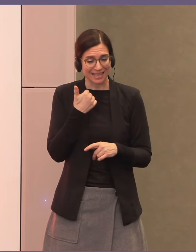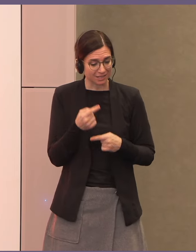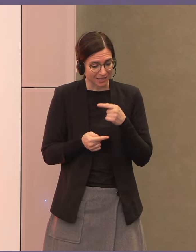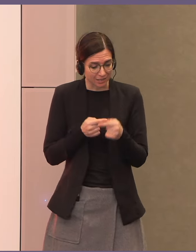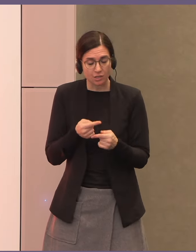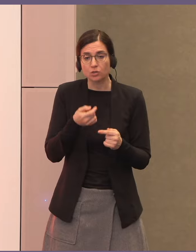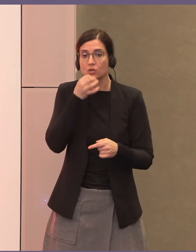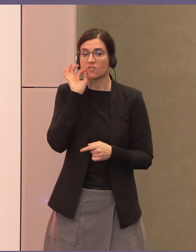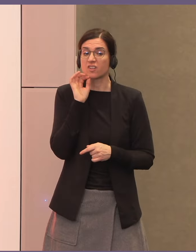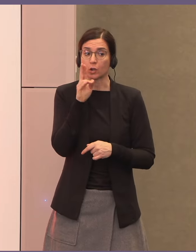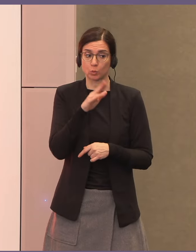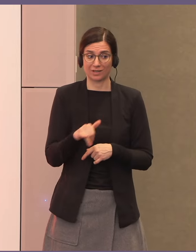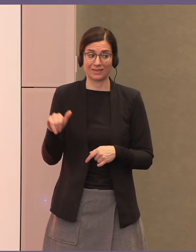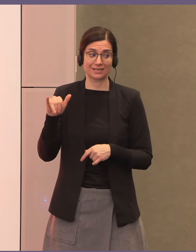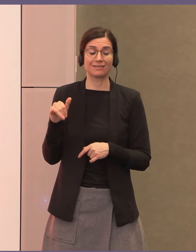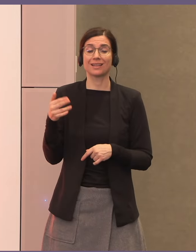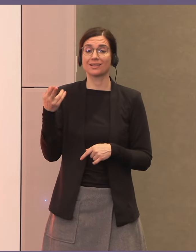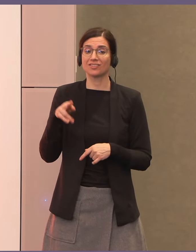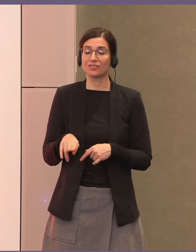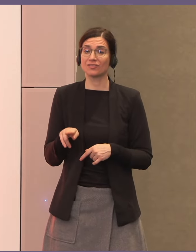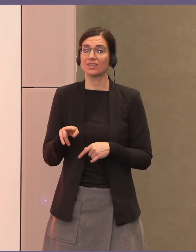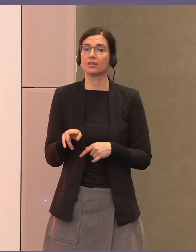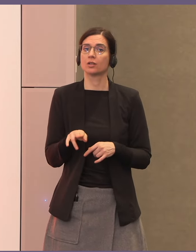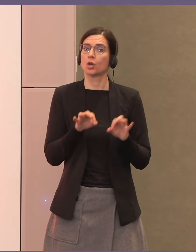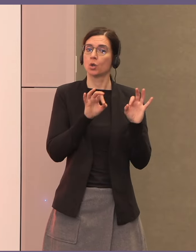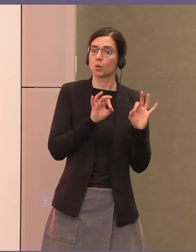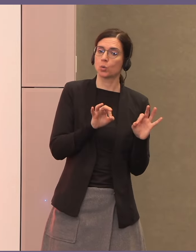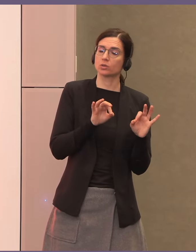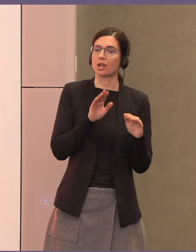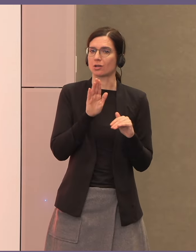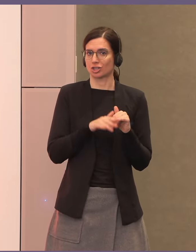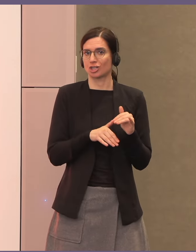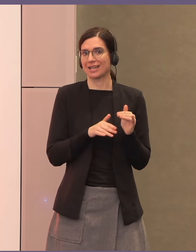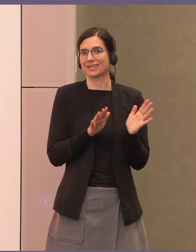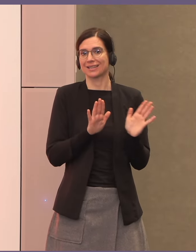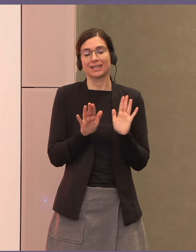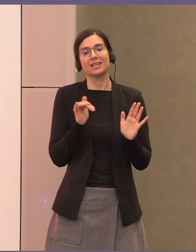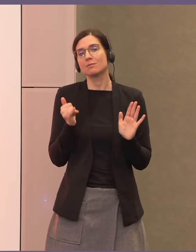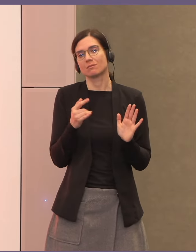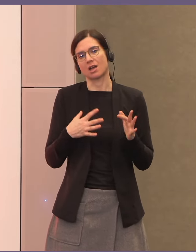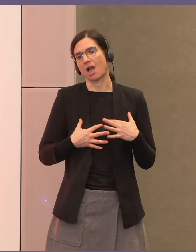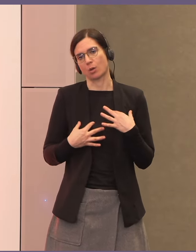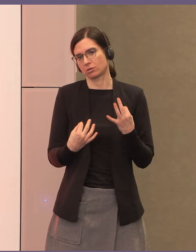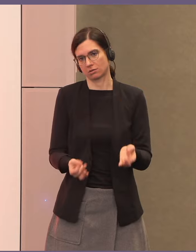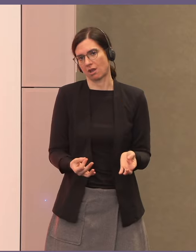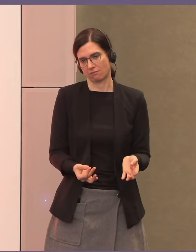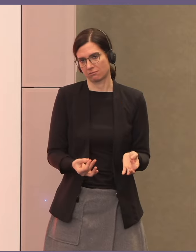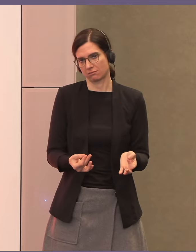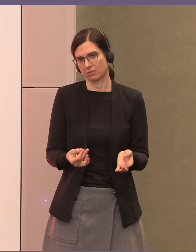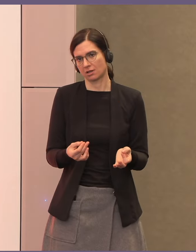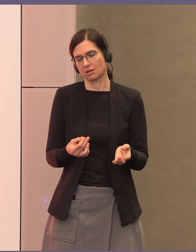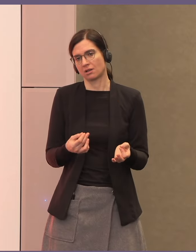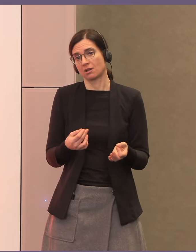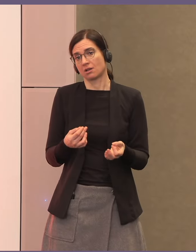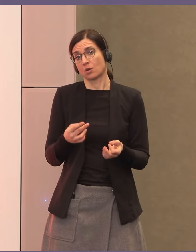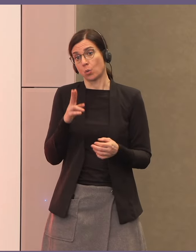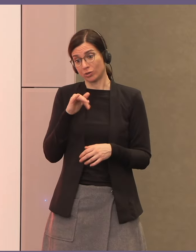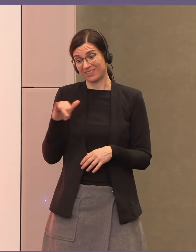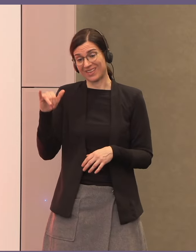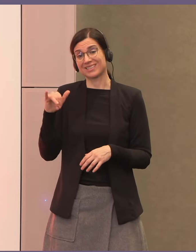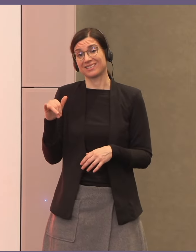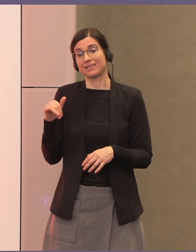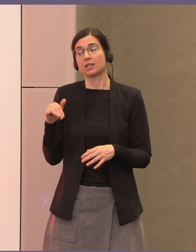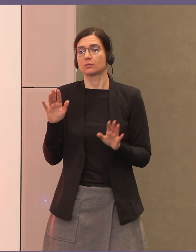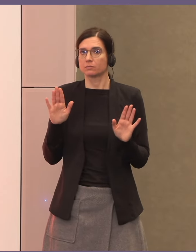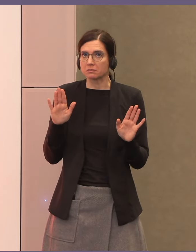von Frauen an den Universitäten galt im Guten wie im Schlechten als Ausnahmen. Der Hochschulraum war von ihnen erobert worden,